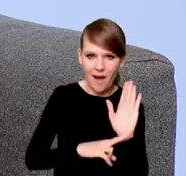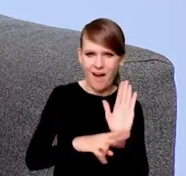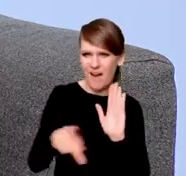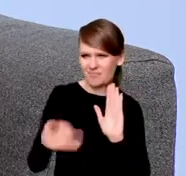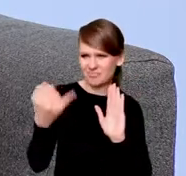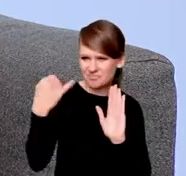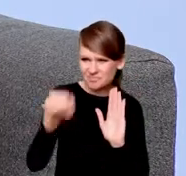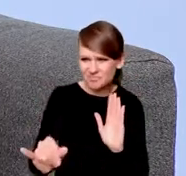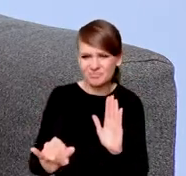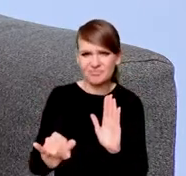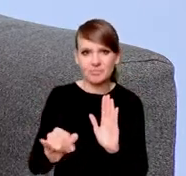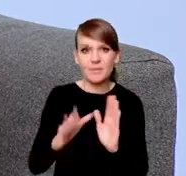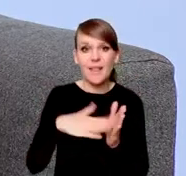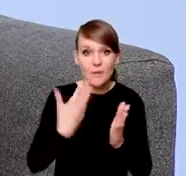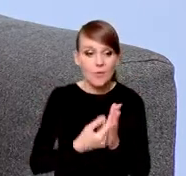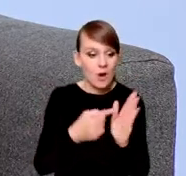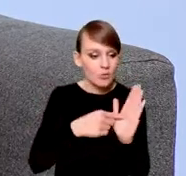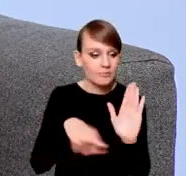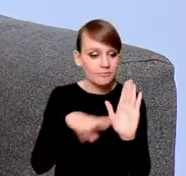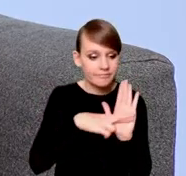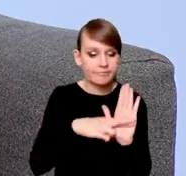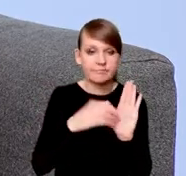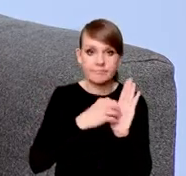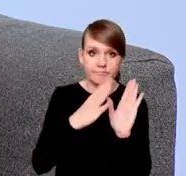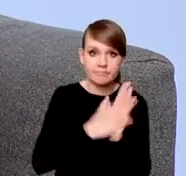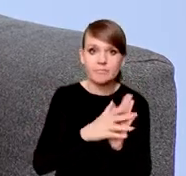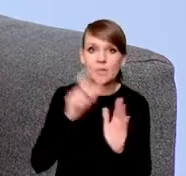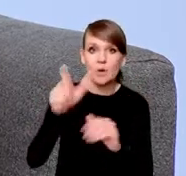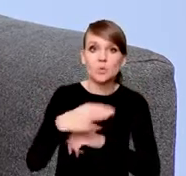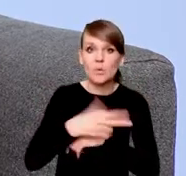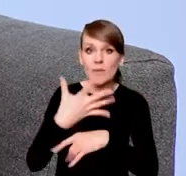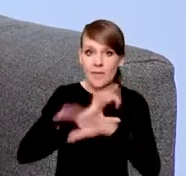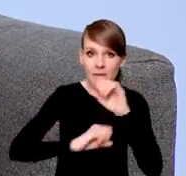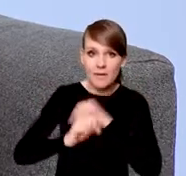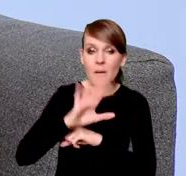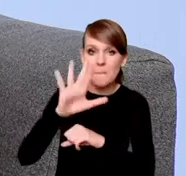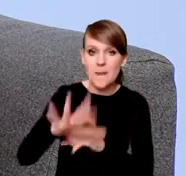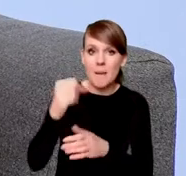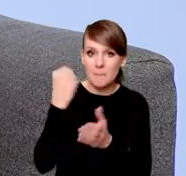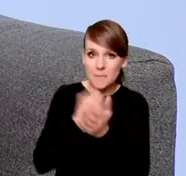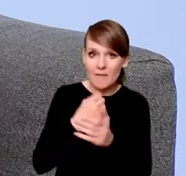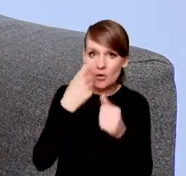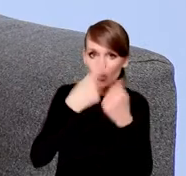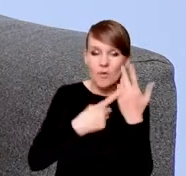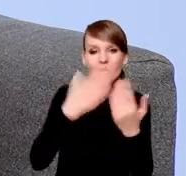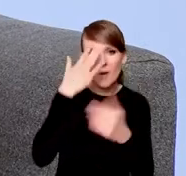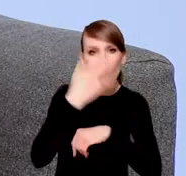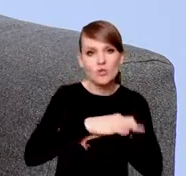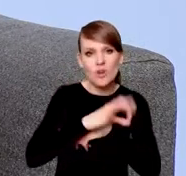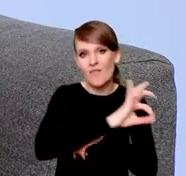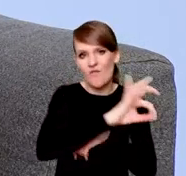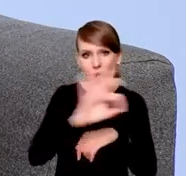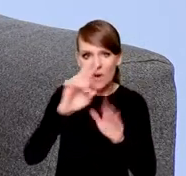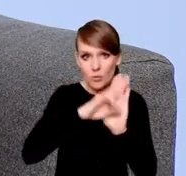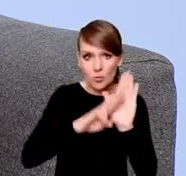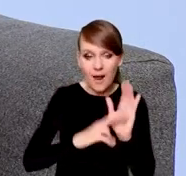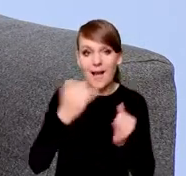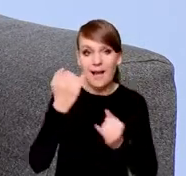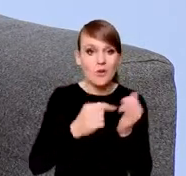zapisy mówiące o prawach studenta z niepełnosprawnością, tu każda uczelnia ma swoje rozwiązania, to powinien